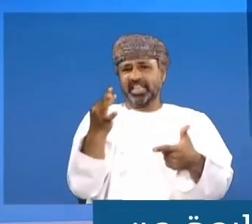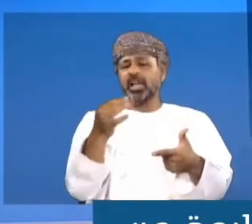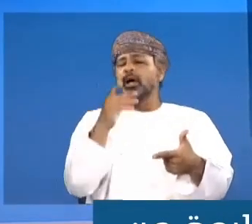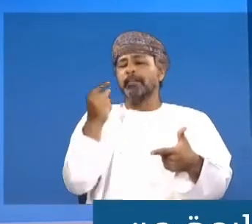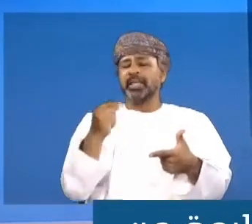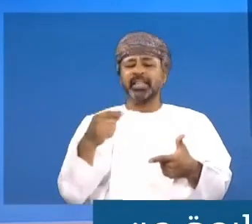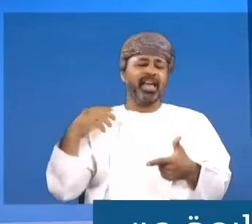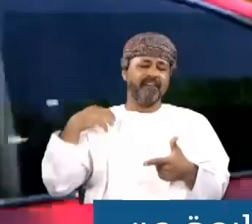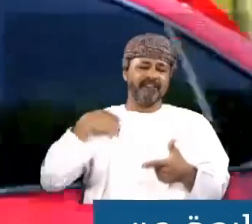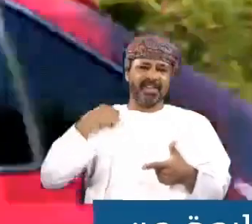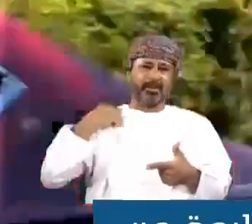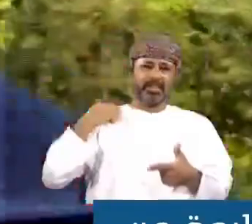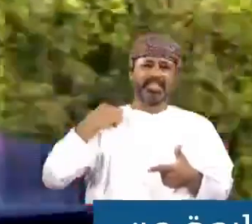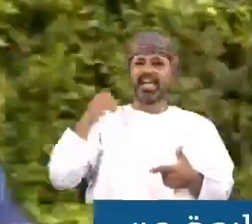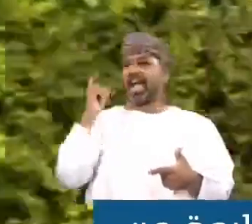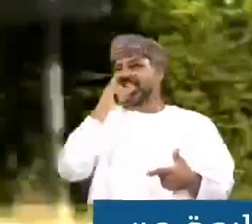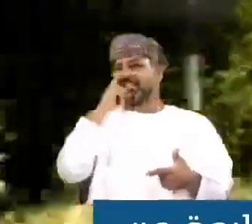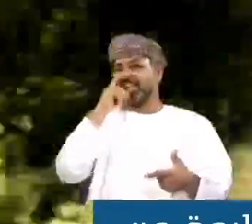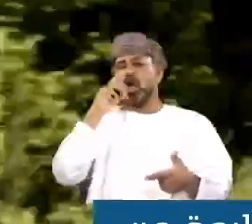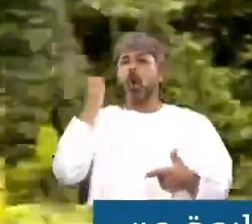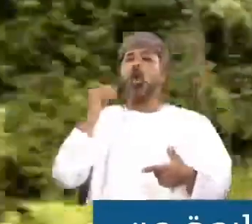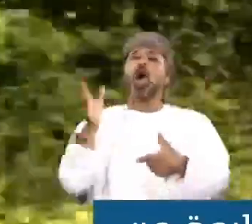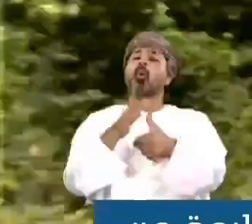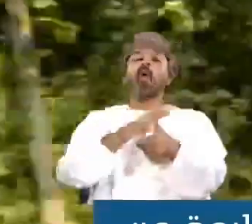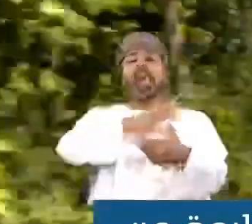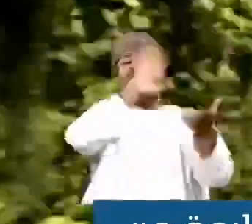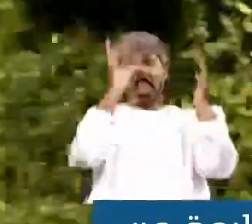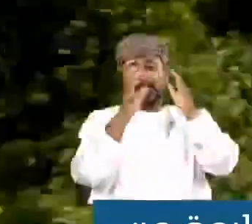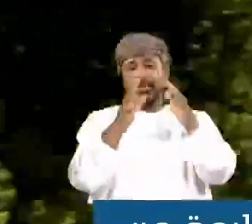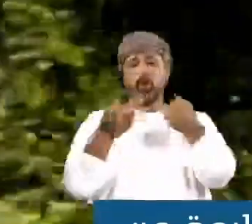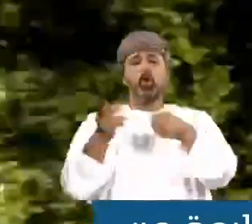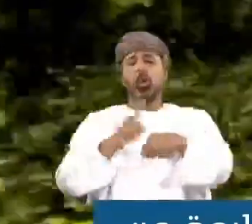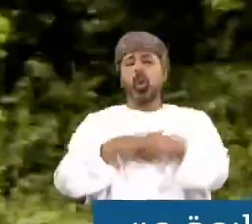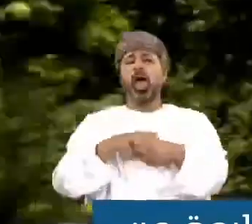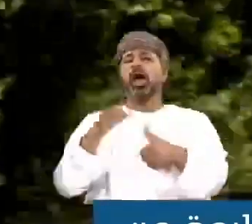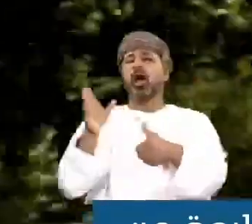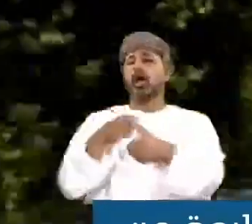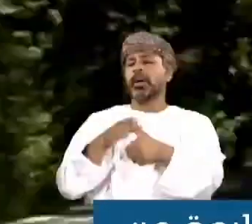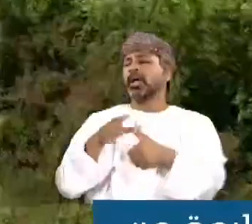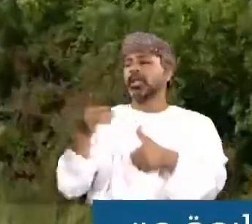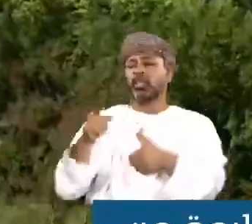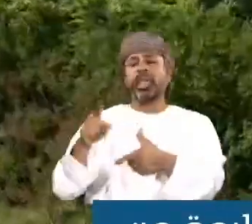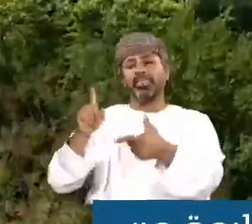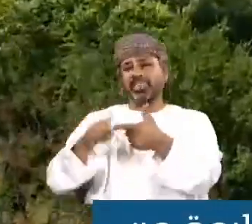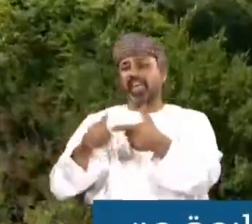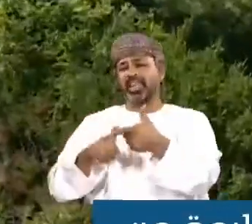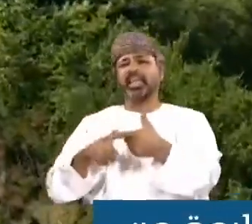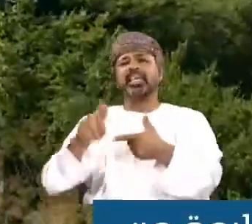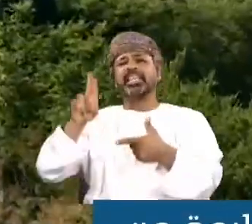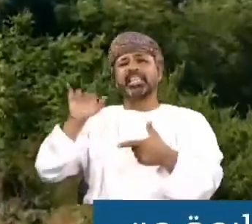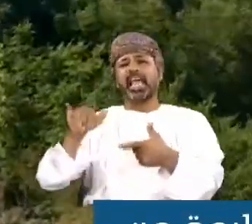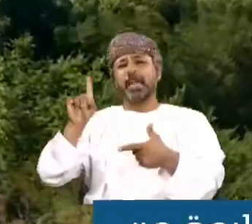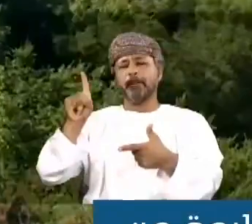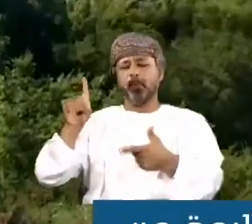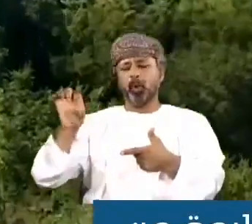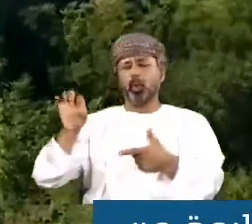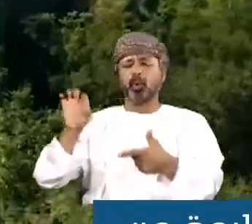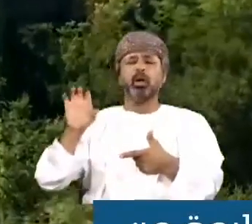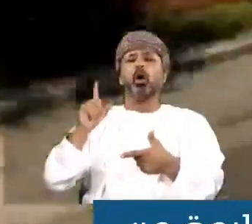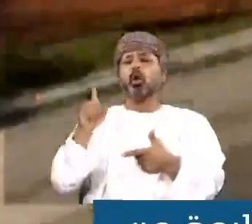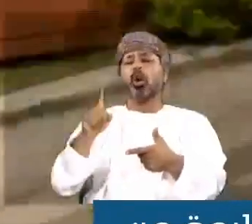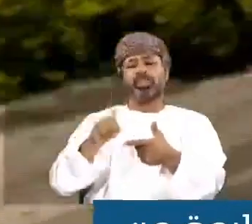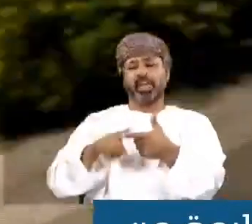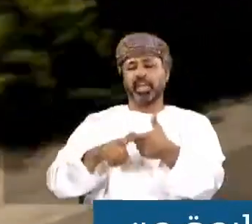على القميص الأصفر لصاحب صدارة الترتيب العام. وتفوق روغليتش على مواطنه تاي بوغتشار الذي حل